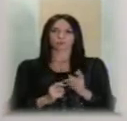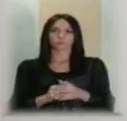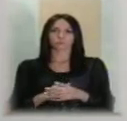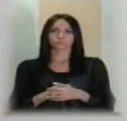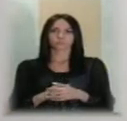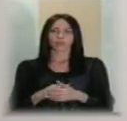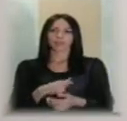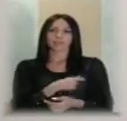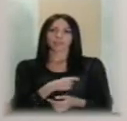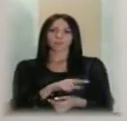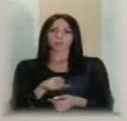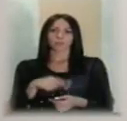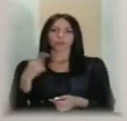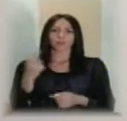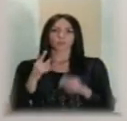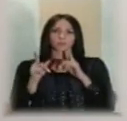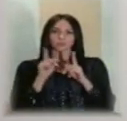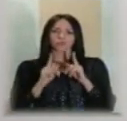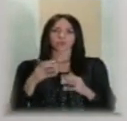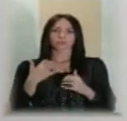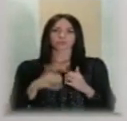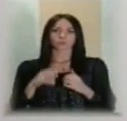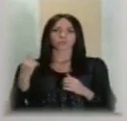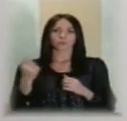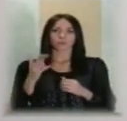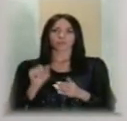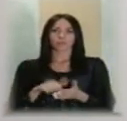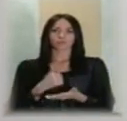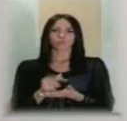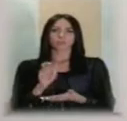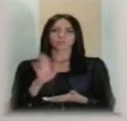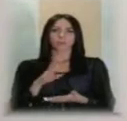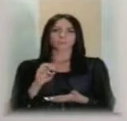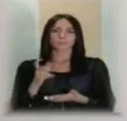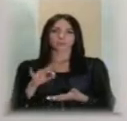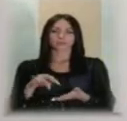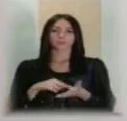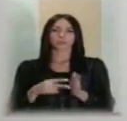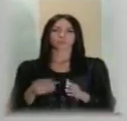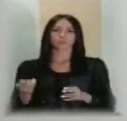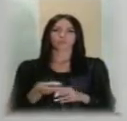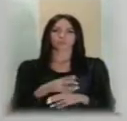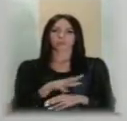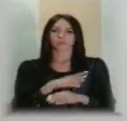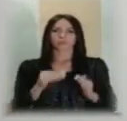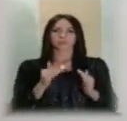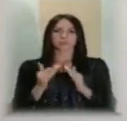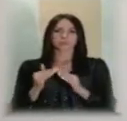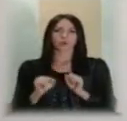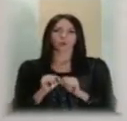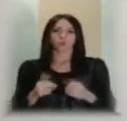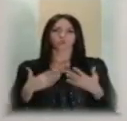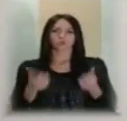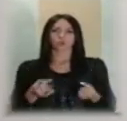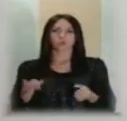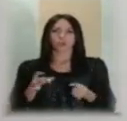Депутати обласної ради Херсонської області на чолі з Владиславом Мангером планують позбавити всі заклади охорони здоров'я регіону